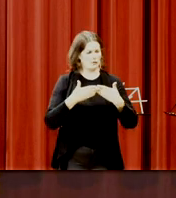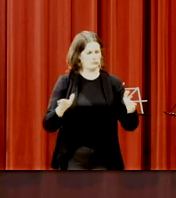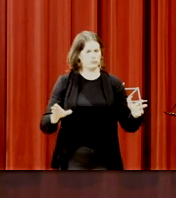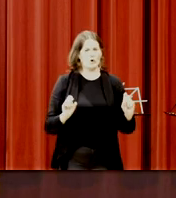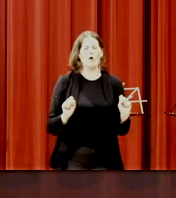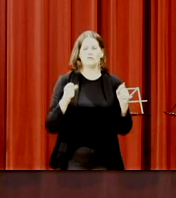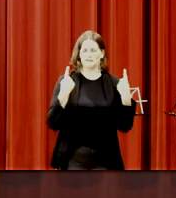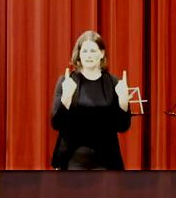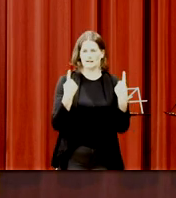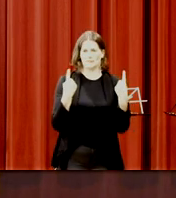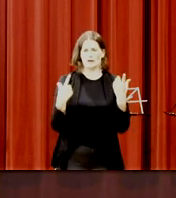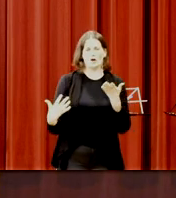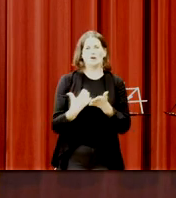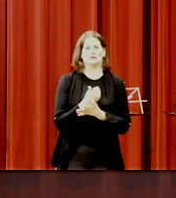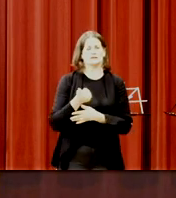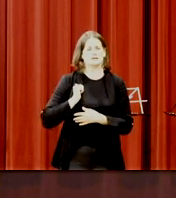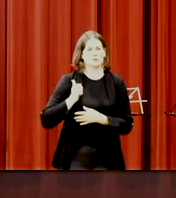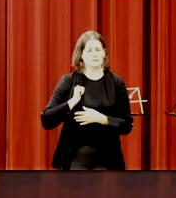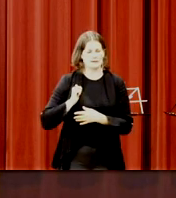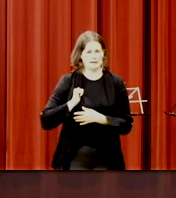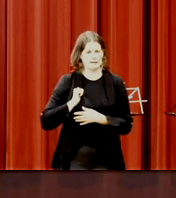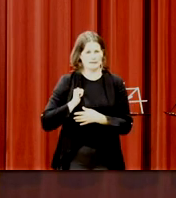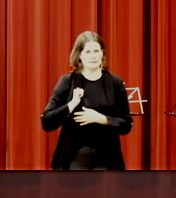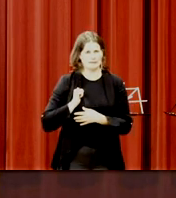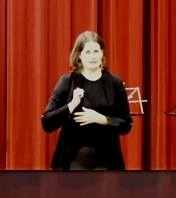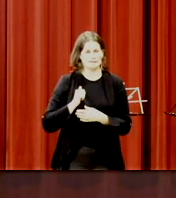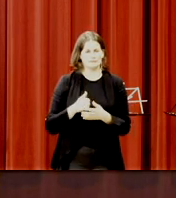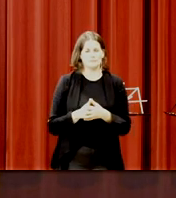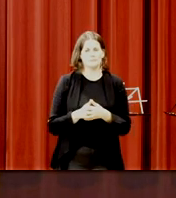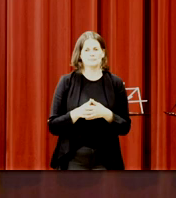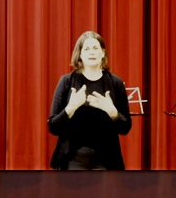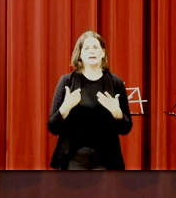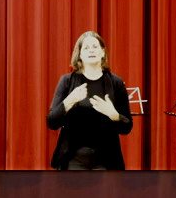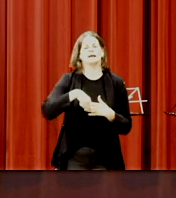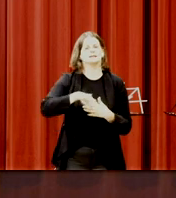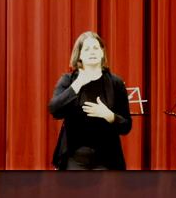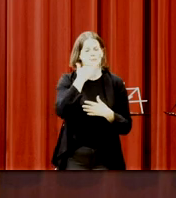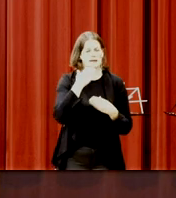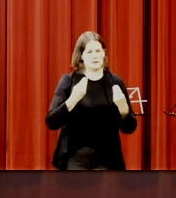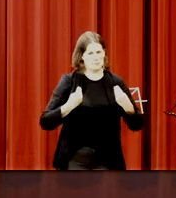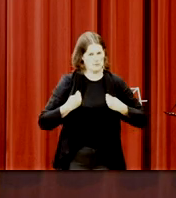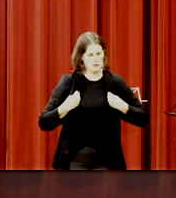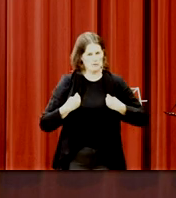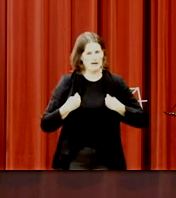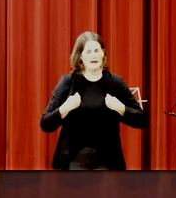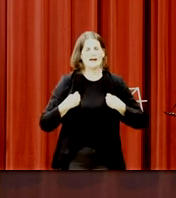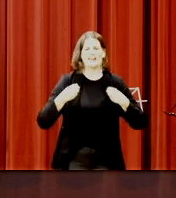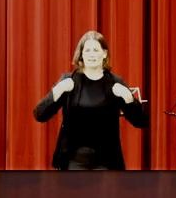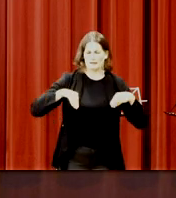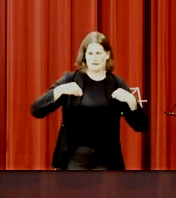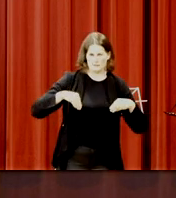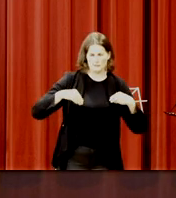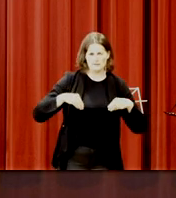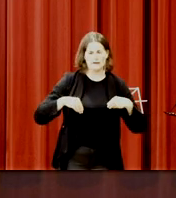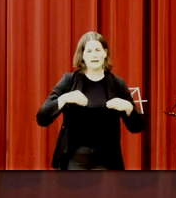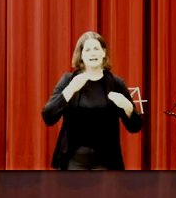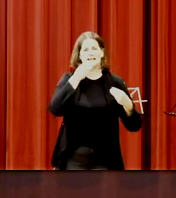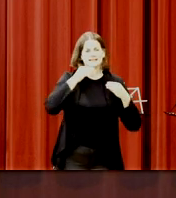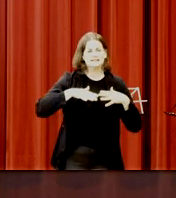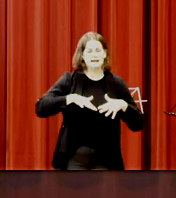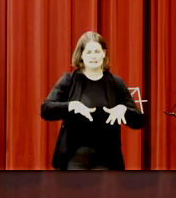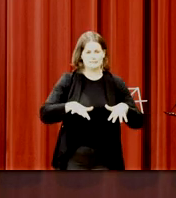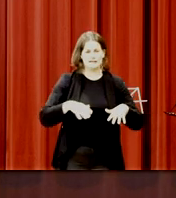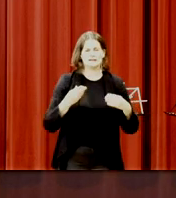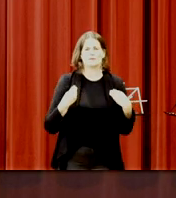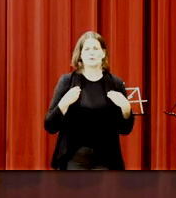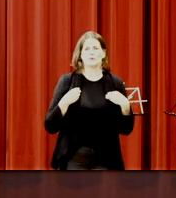gaudir, que la sapiguem transmetre, que visquem la universitat amb alegria, amb entusiasme, amb il·lusió, i que això sigui el sinònim de la